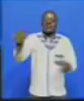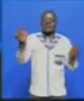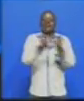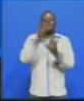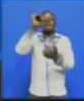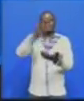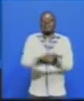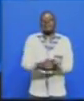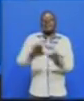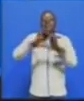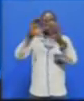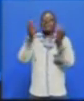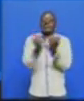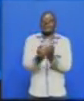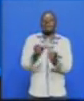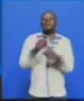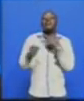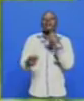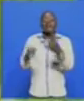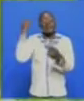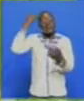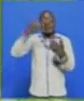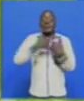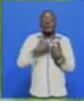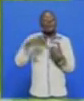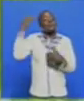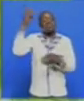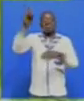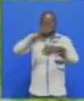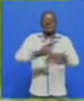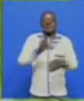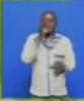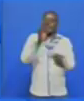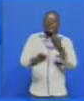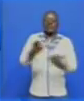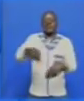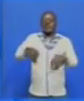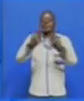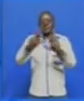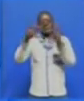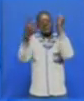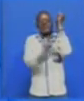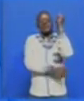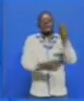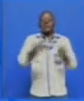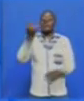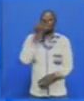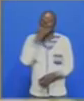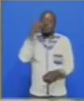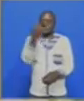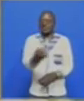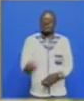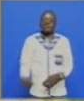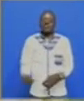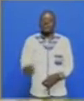la commission déclare qu'il n'existe aucune disposition juridique qui permet de sanctionner les fautifs. Nous pensons qu'il faut